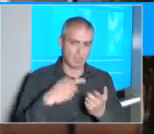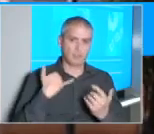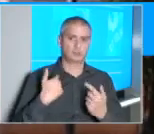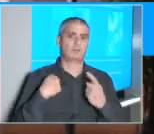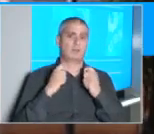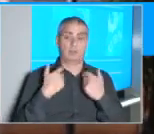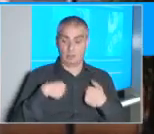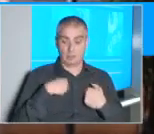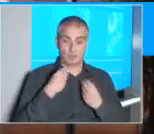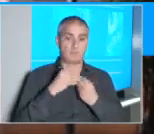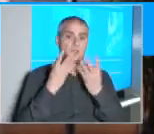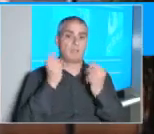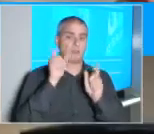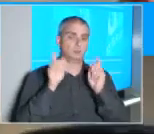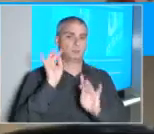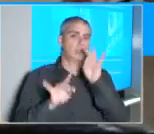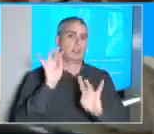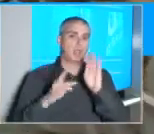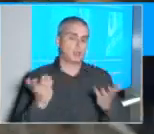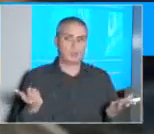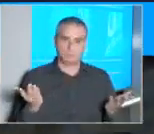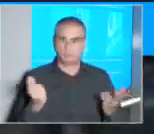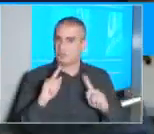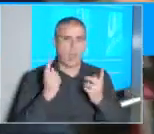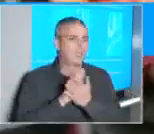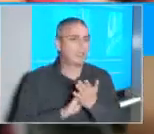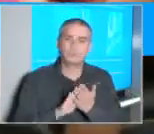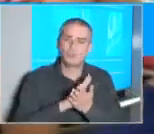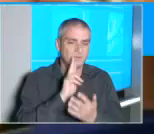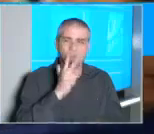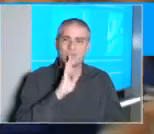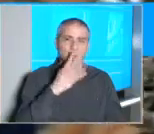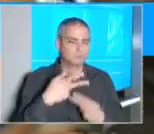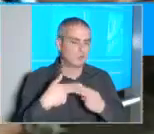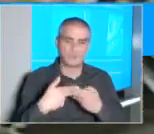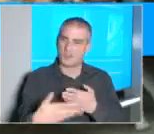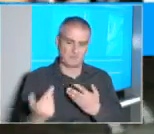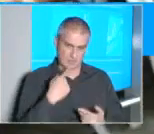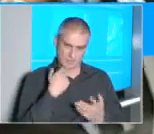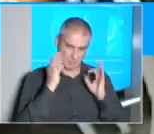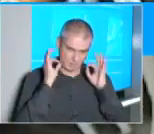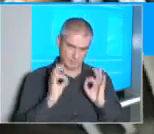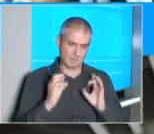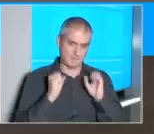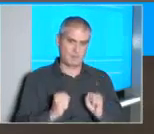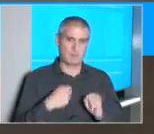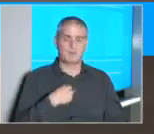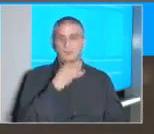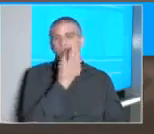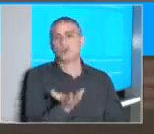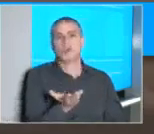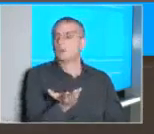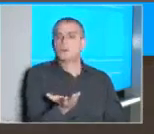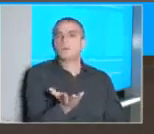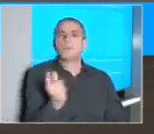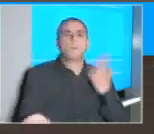מגישים, אנחנו ועוד הרבה מאוד גורמים התנגדויות, לא יקרה כלום ב3-4 שנים הקרובות, זה אני אומר בצורה ודאית, ואני שואל,